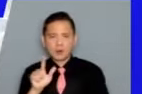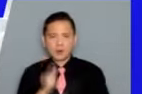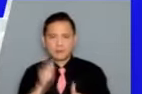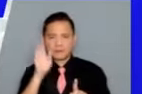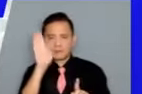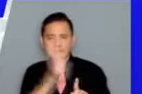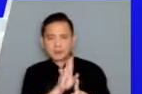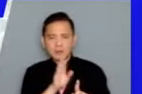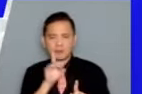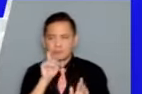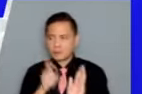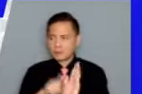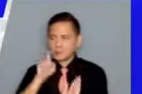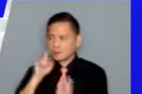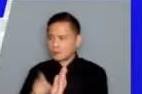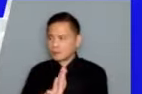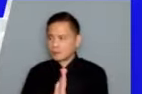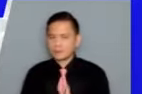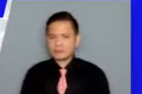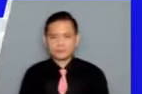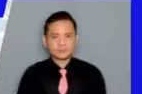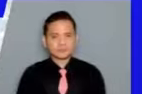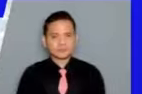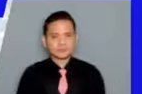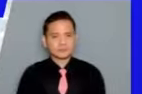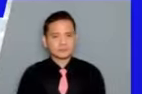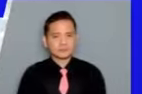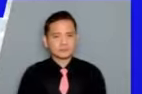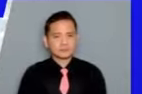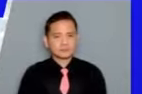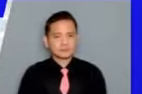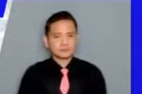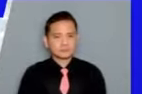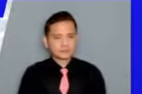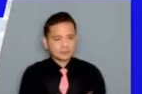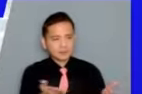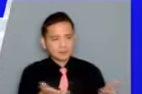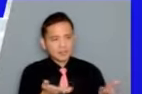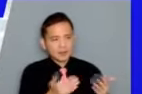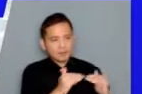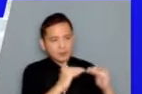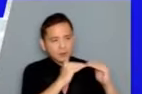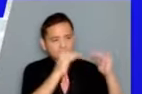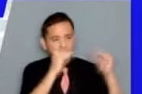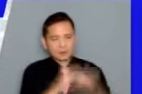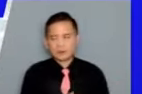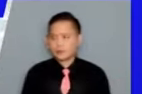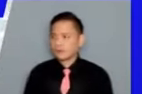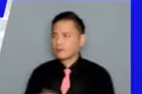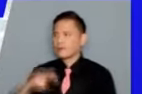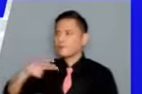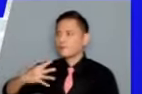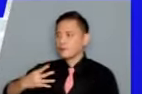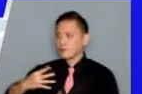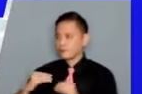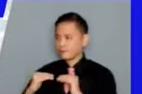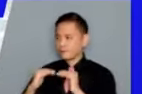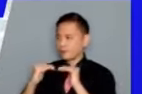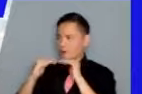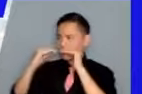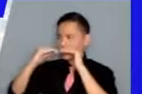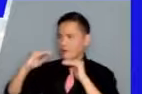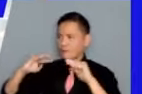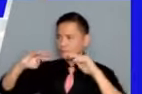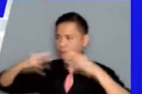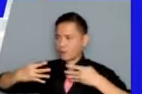kayo? Bali, nung nangyari po ako, nasa fourth floor po ako, pero 10th floor po ang building namin. Okay. Ay,